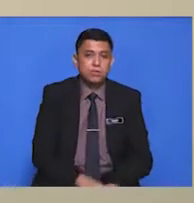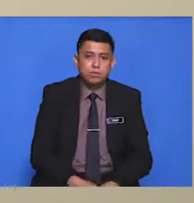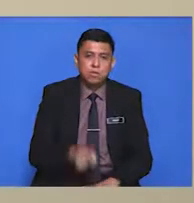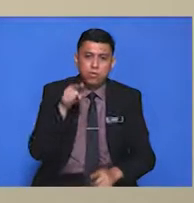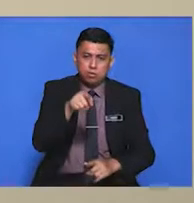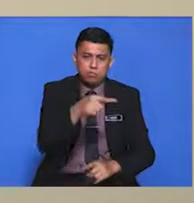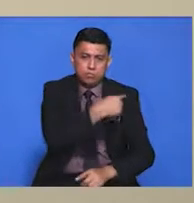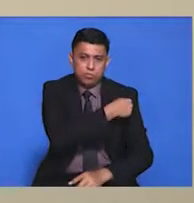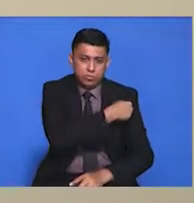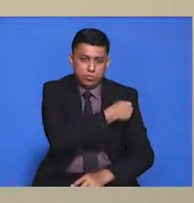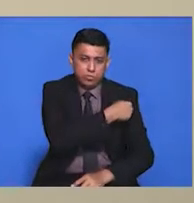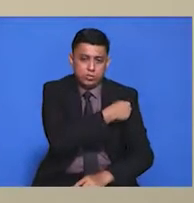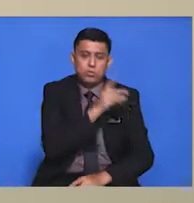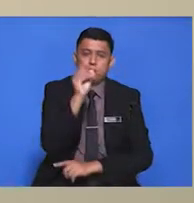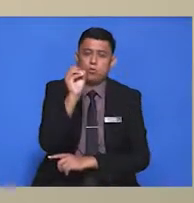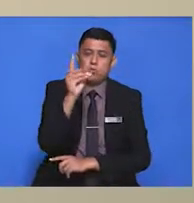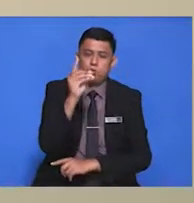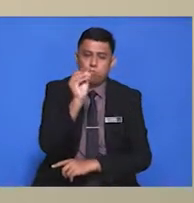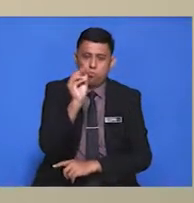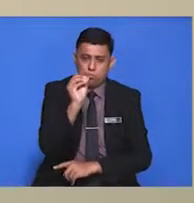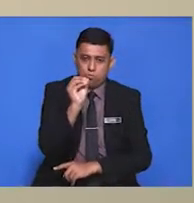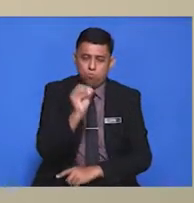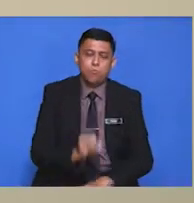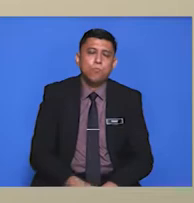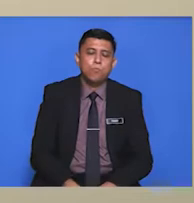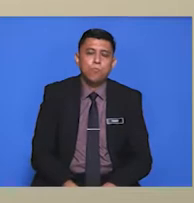menebusi lengan kiri Dodo.